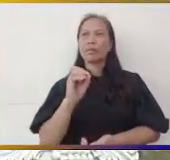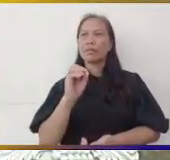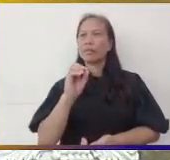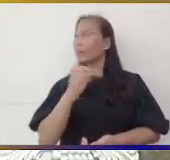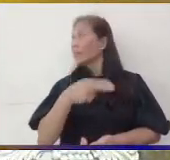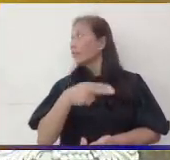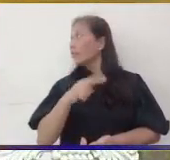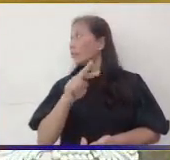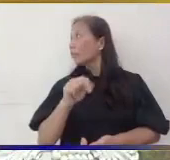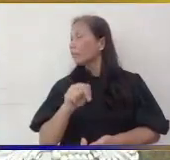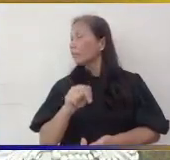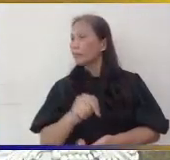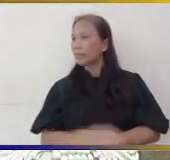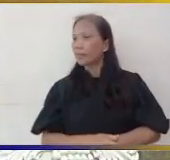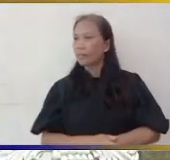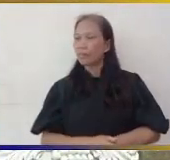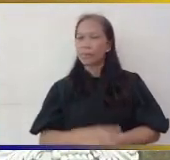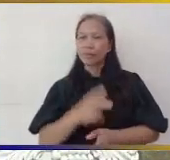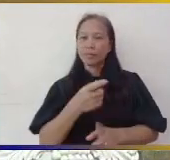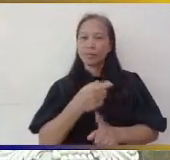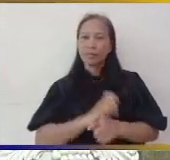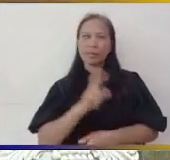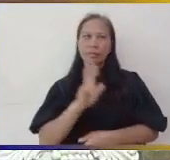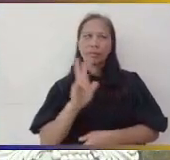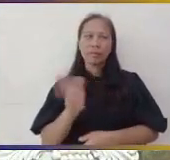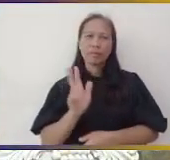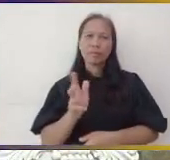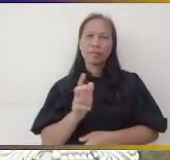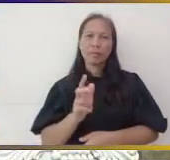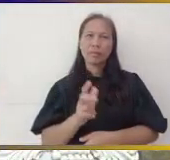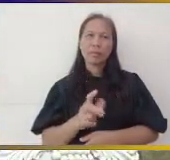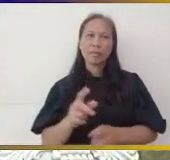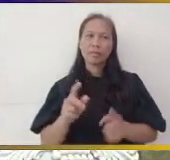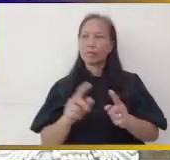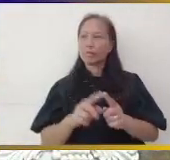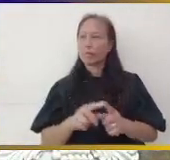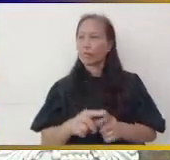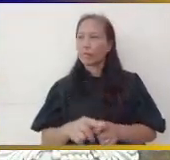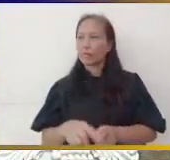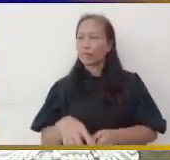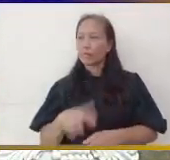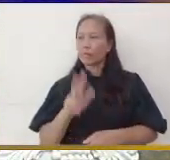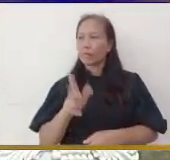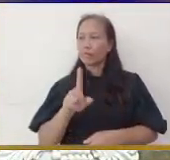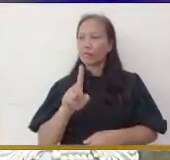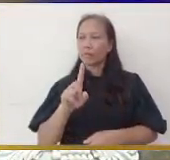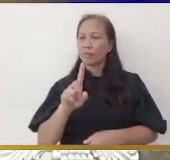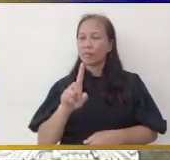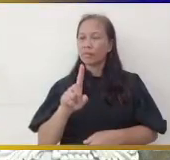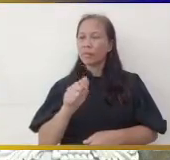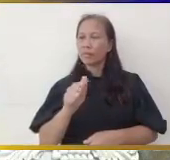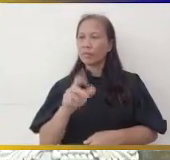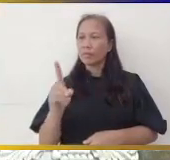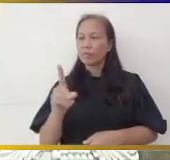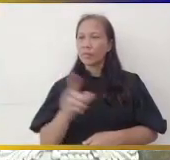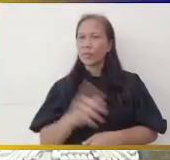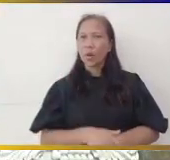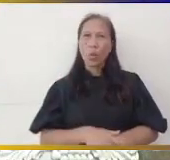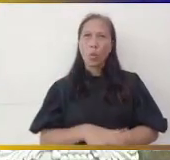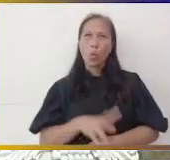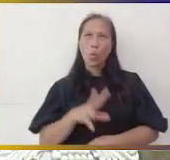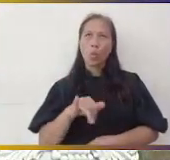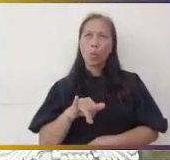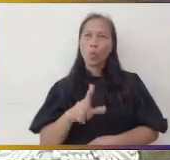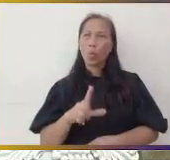kapatid from 1302 to 13384 a Yan po yung kapanahunan ni John wycliff